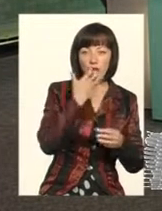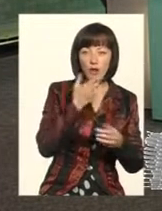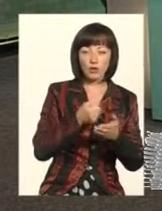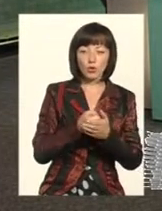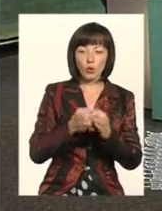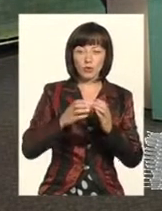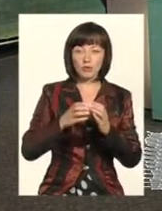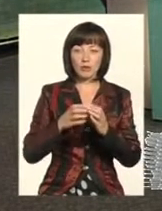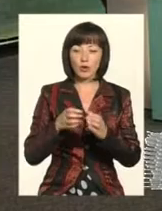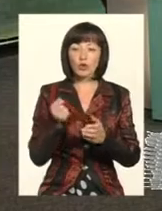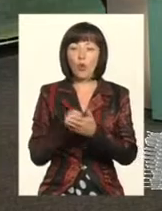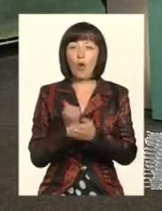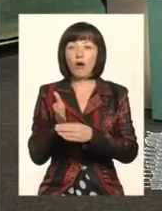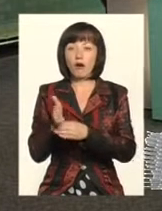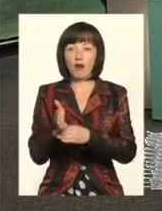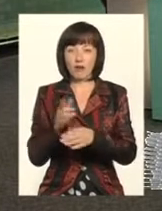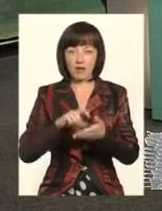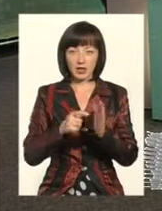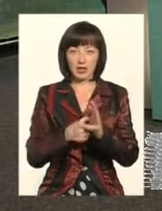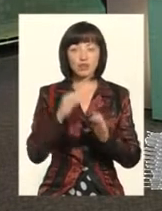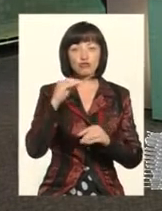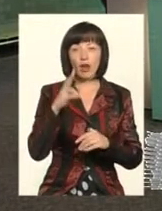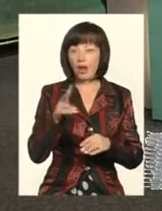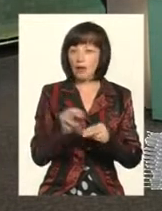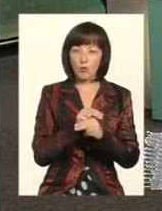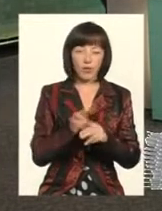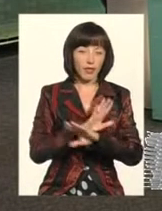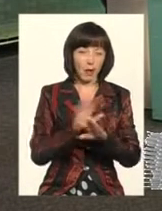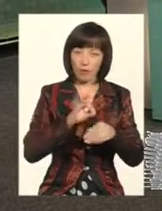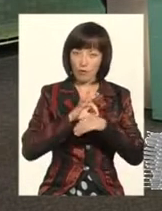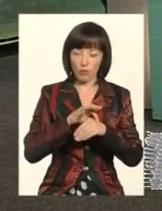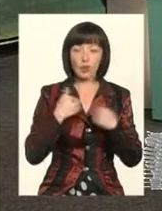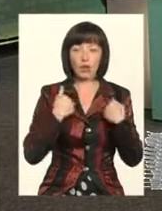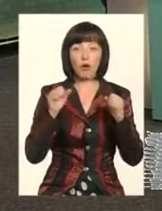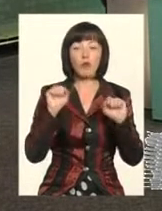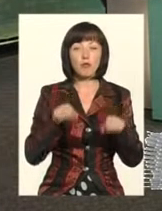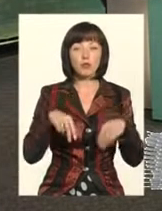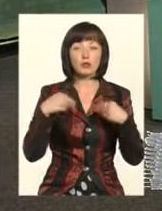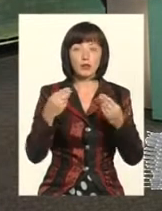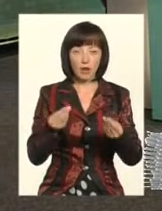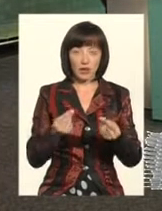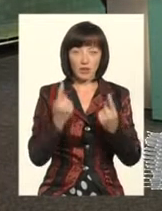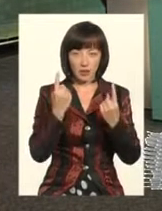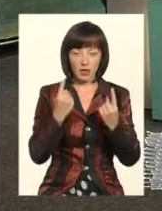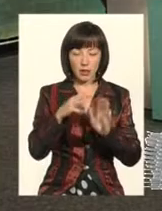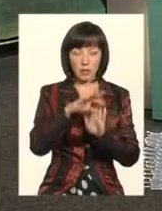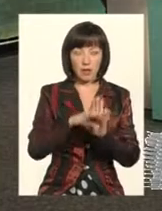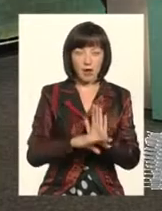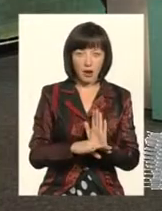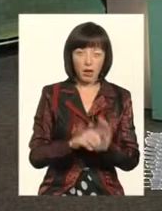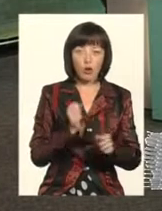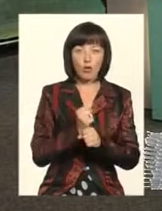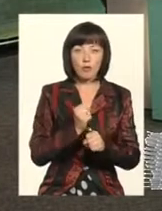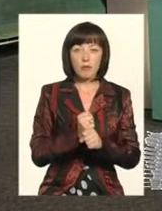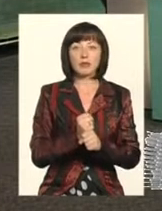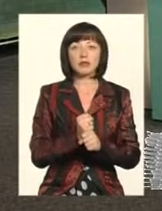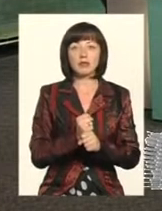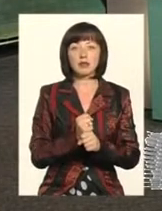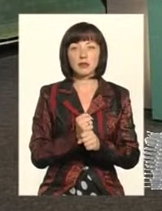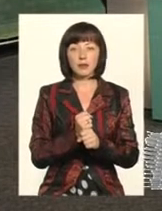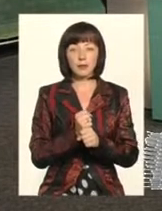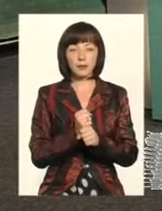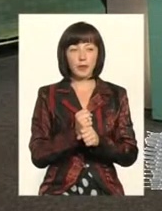квартирі. Тобто вже там ЖЕК цих ремонтів не проводить. І я можу дати великий перелік і робіт, яких зроблений за